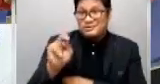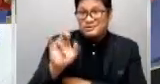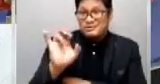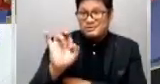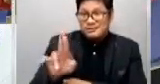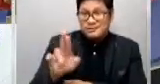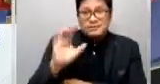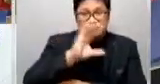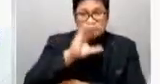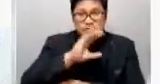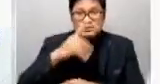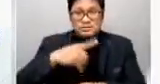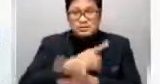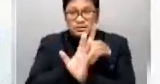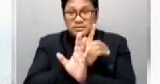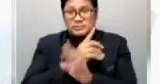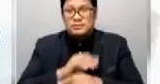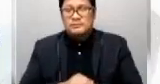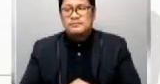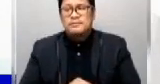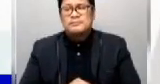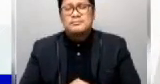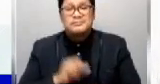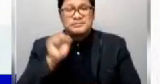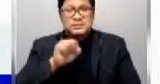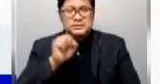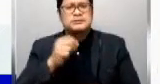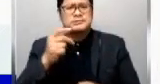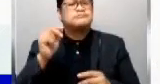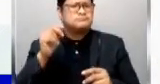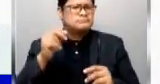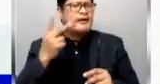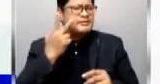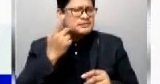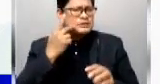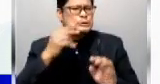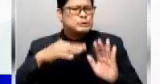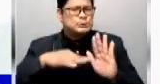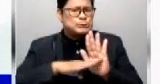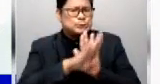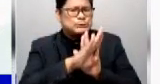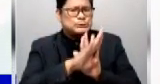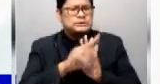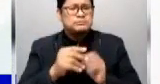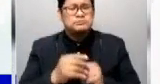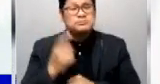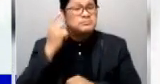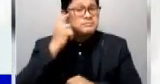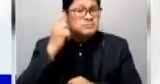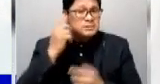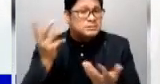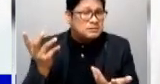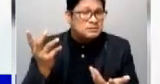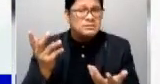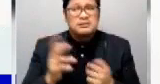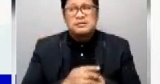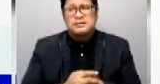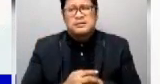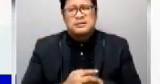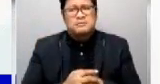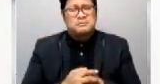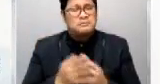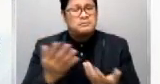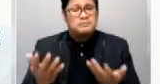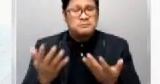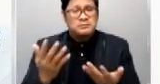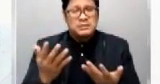Davao. Mukhang talagang tataas eh. I think hindi natin sabihin ito, mabiblame